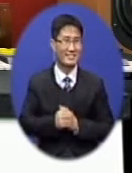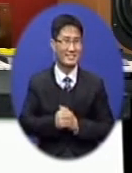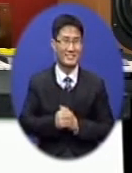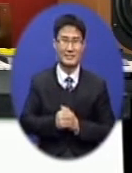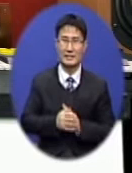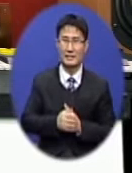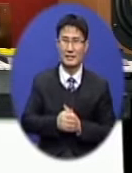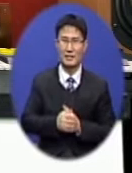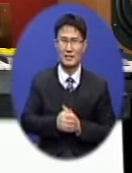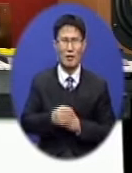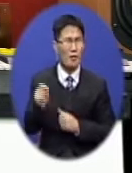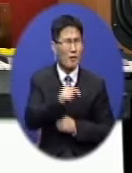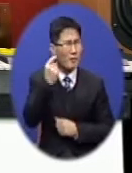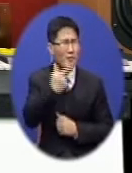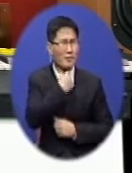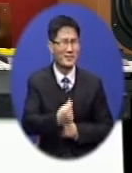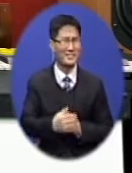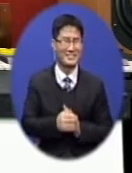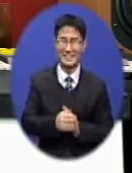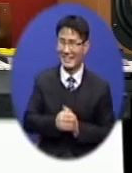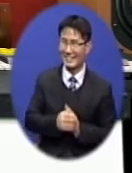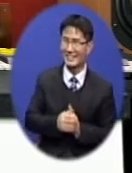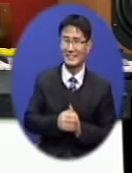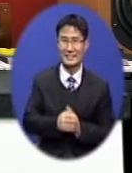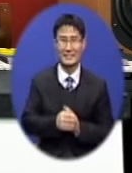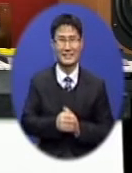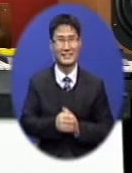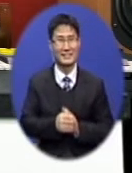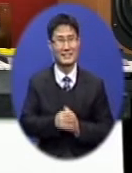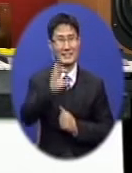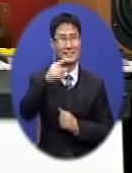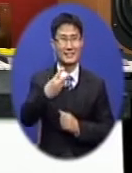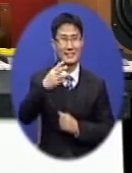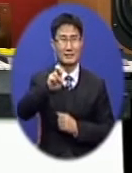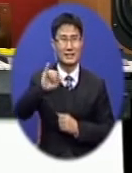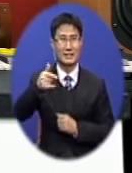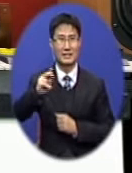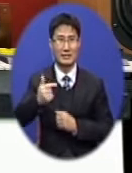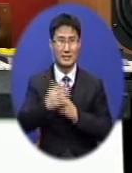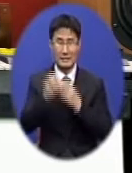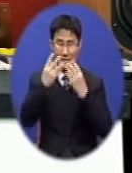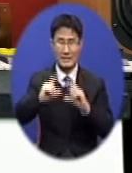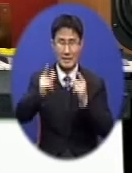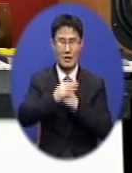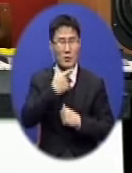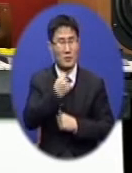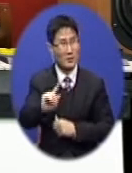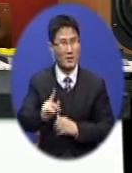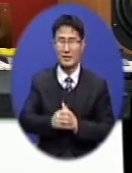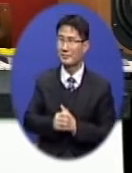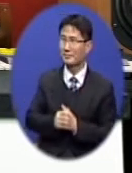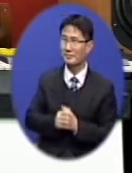그래요. 네. 빨리 듣고 싶네요. 네. 자, 을민연의 새해 소망이 있다면 어떤 소망이 있을까요? 아니,